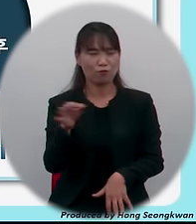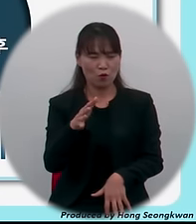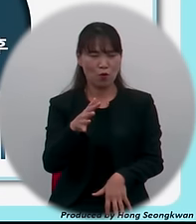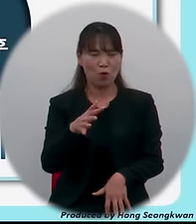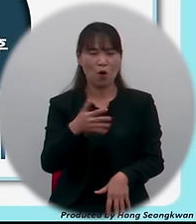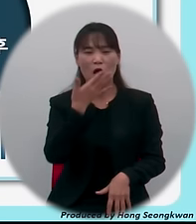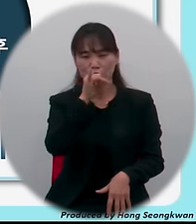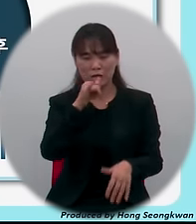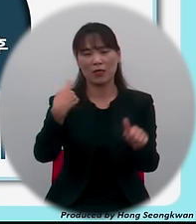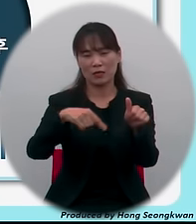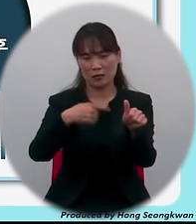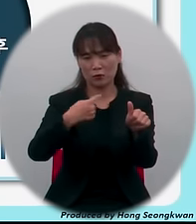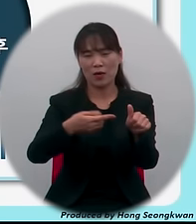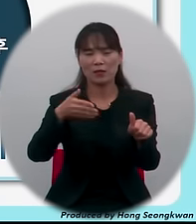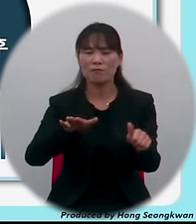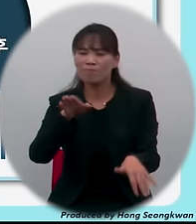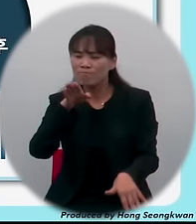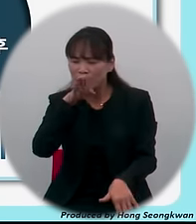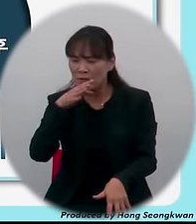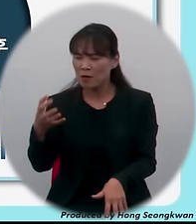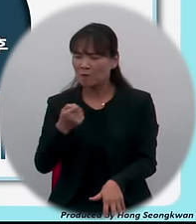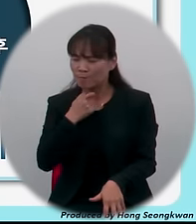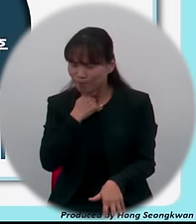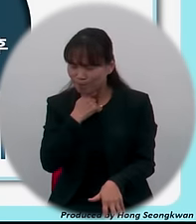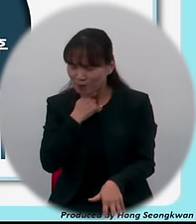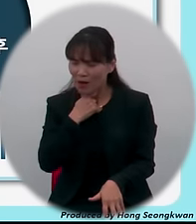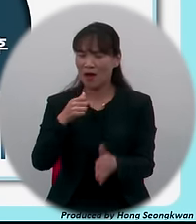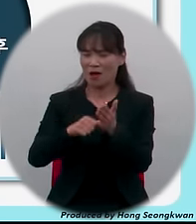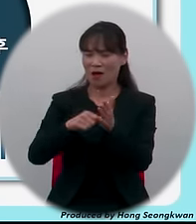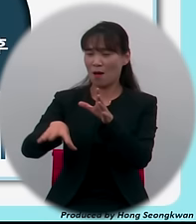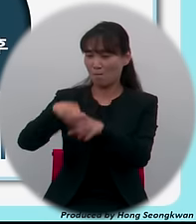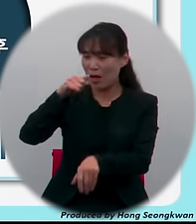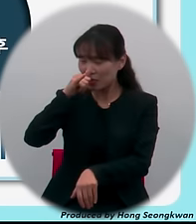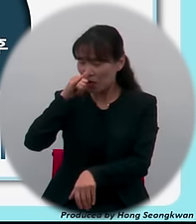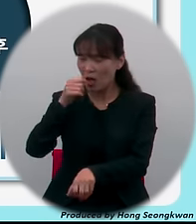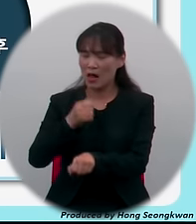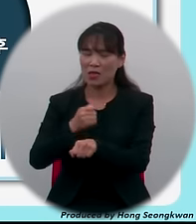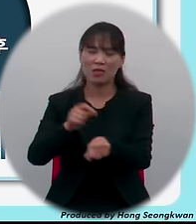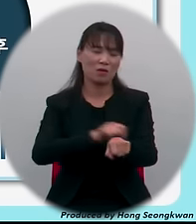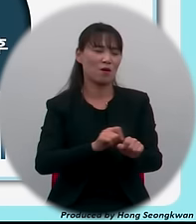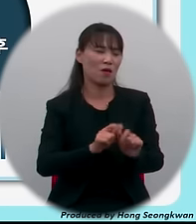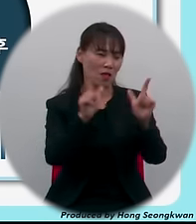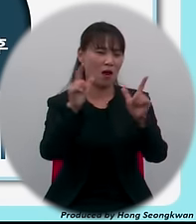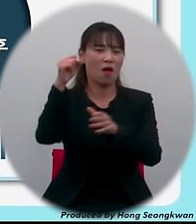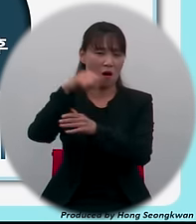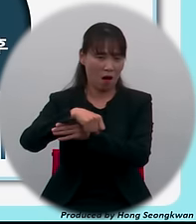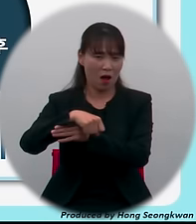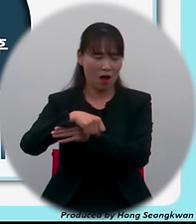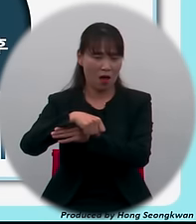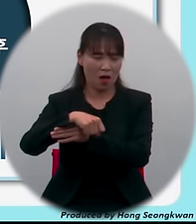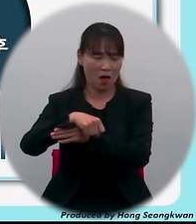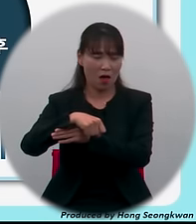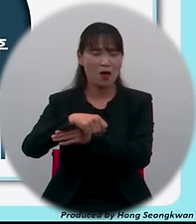기본적으로는 게임을 무료로 하게끔 지도를 하시되 정말 가지고 싶은 뽑기 아이템이 있을 때는 특별한